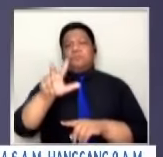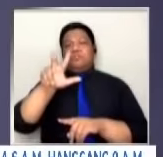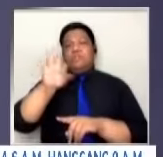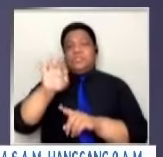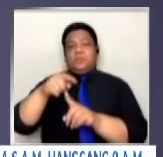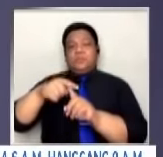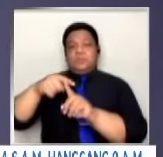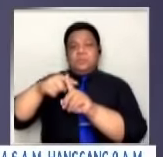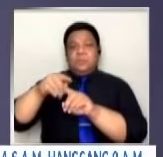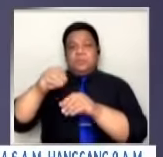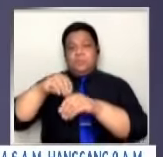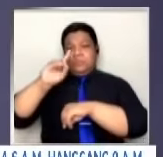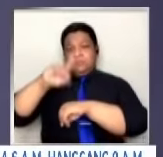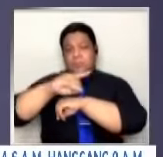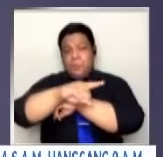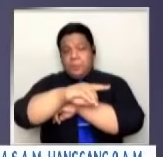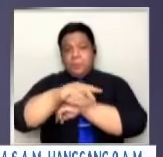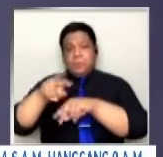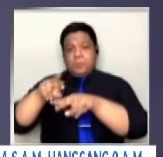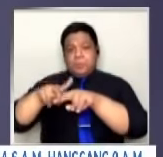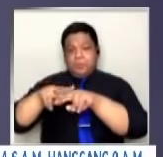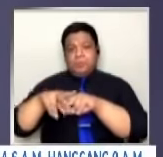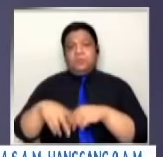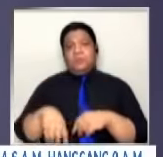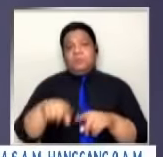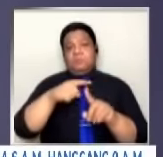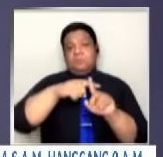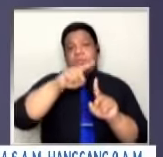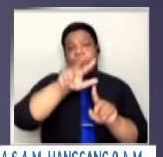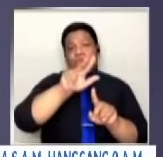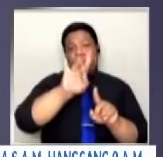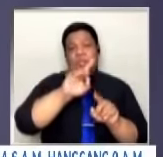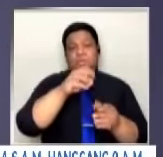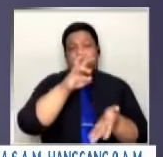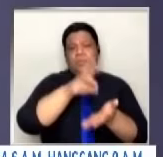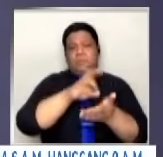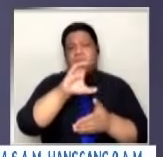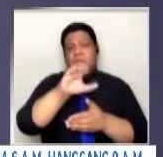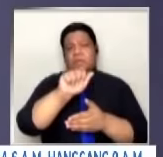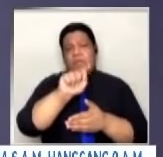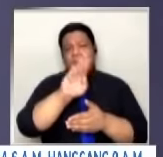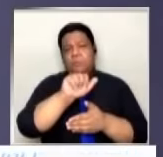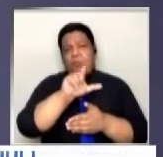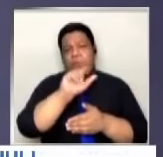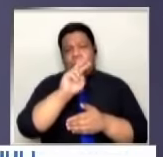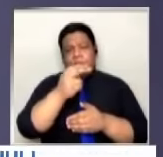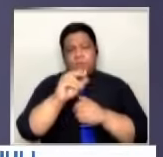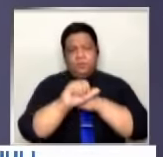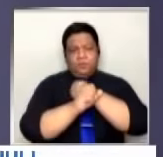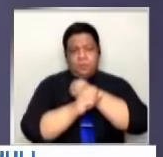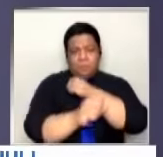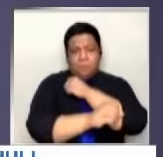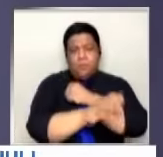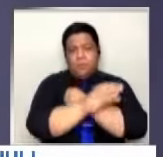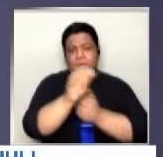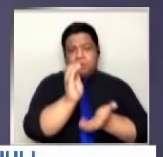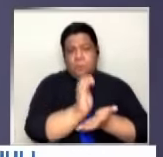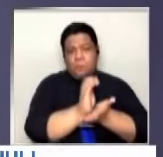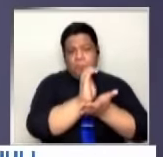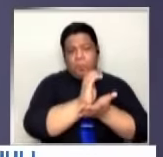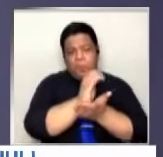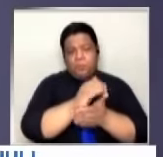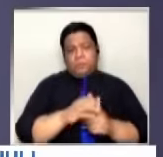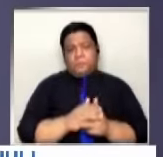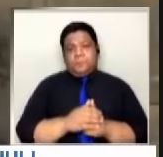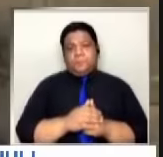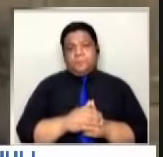at 38 degrees Celsius dyan sa may Katbalogan sa Samarian at Zamboanga City sa Zamboanga del Sur. Yan